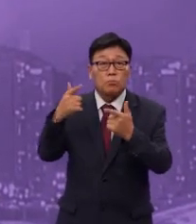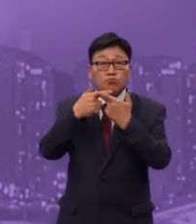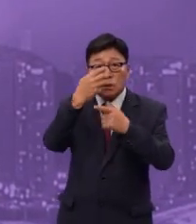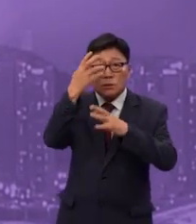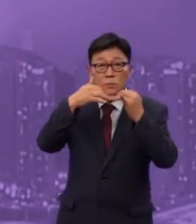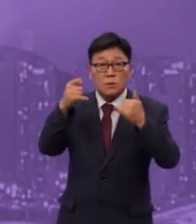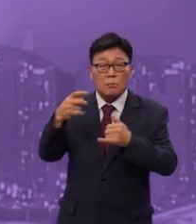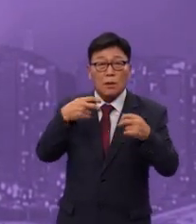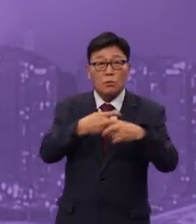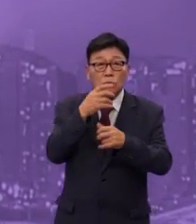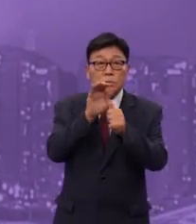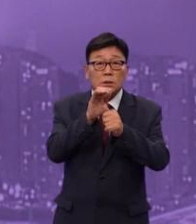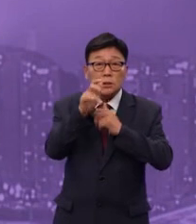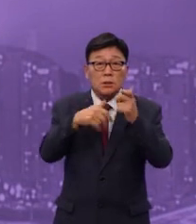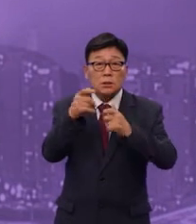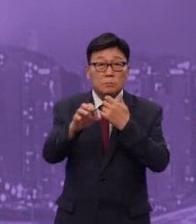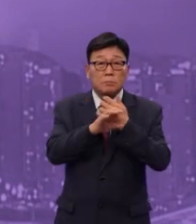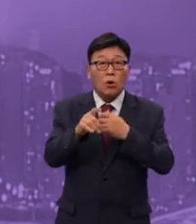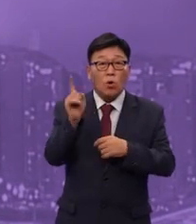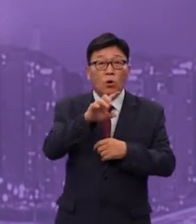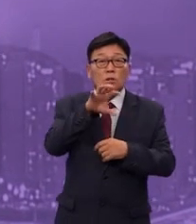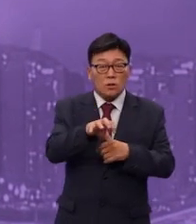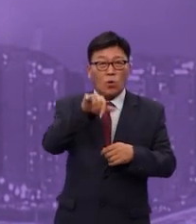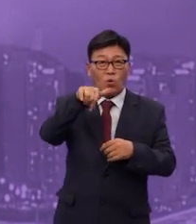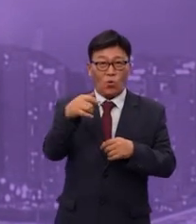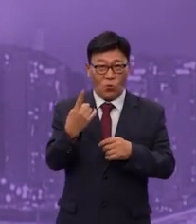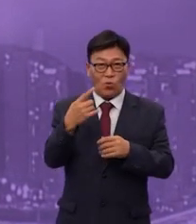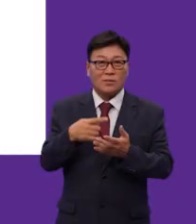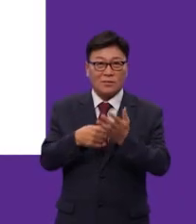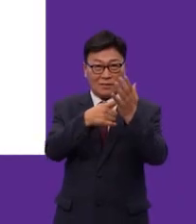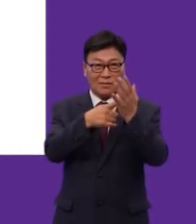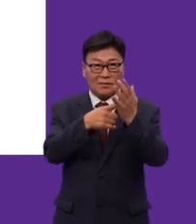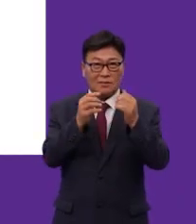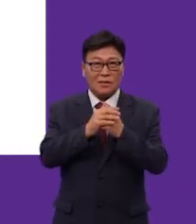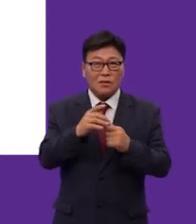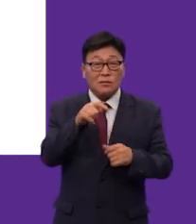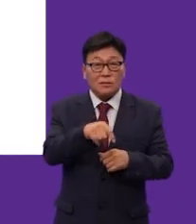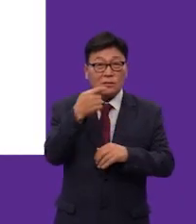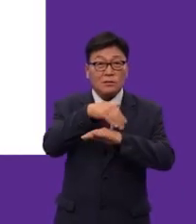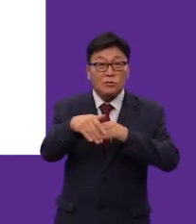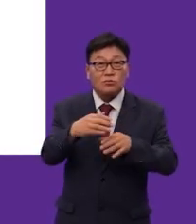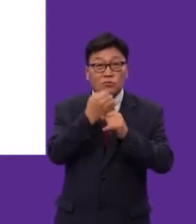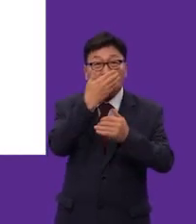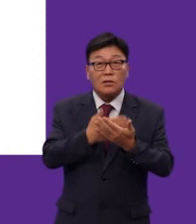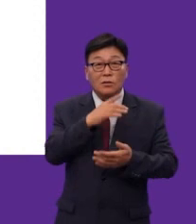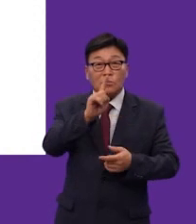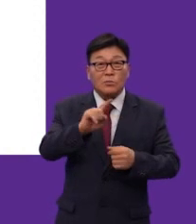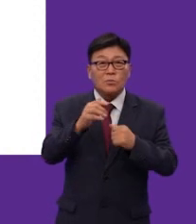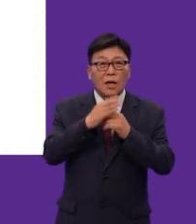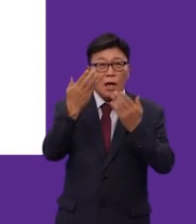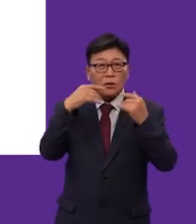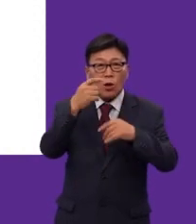청년 교통비 지원 사업 가칭 어디든 고를 제안합니다. 본 정책의 골자는 학교, 학원